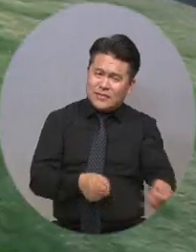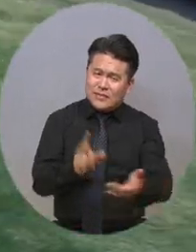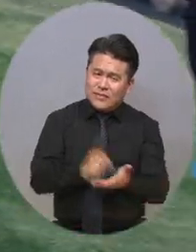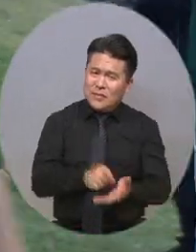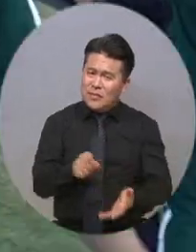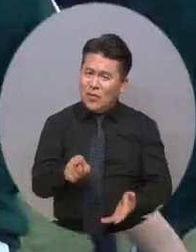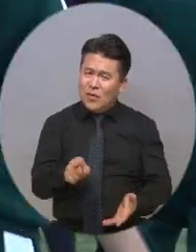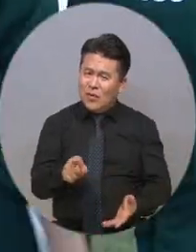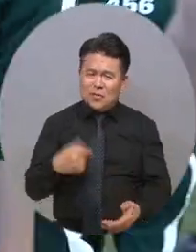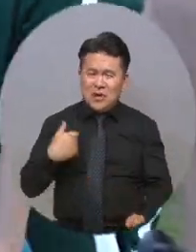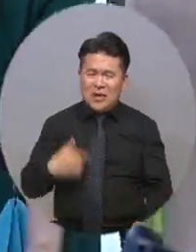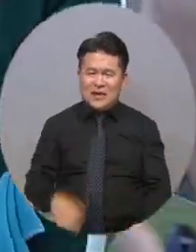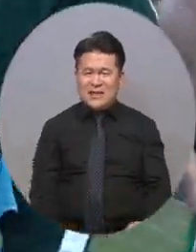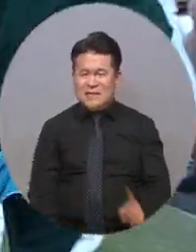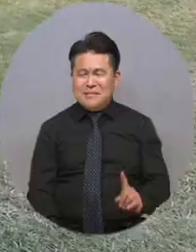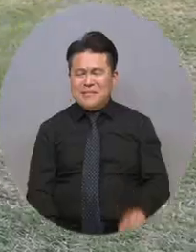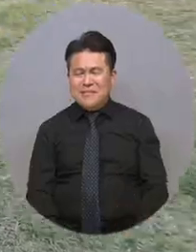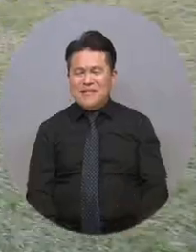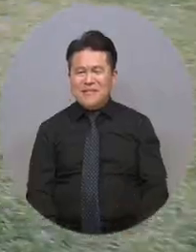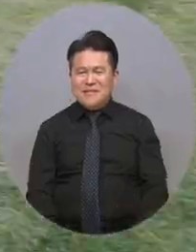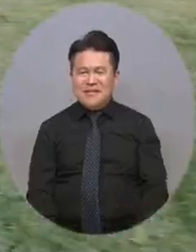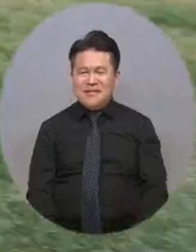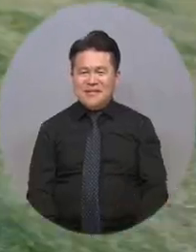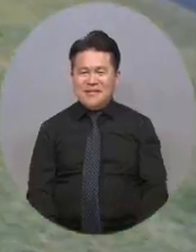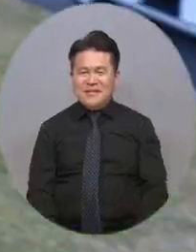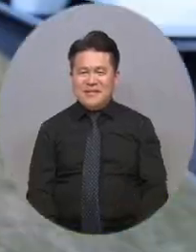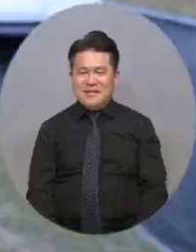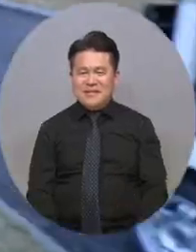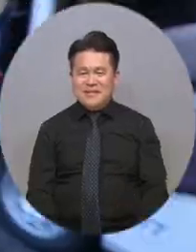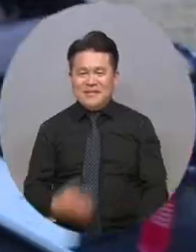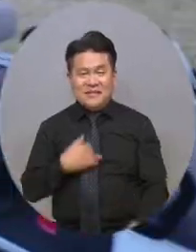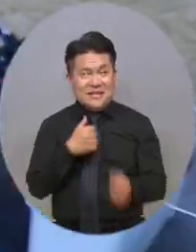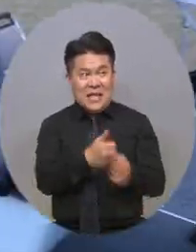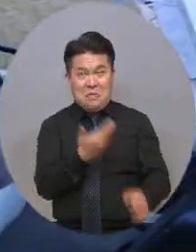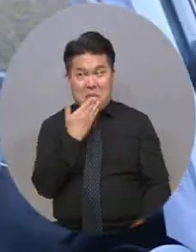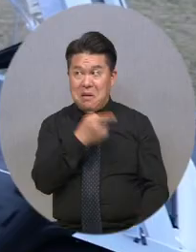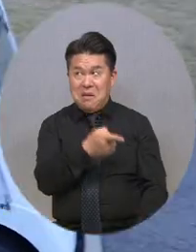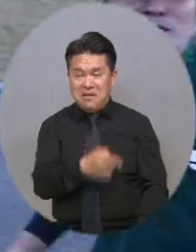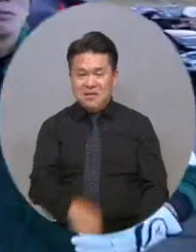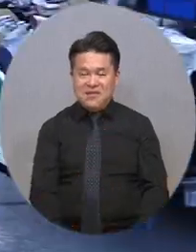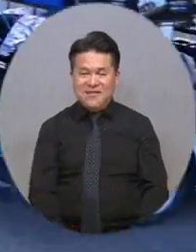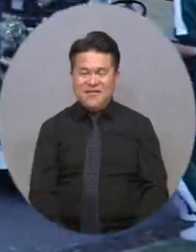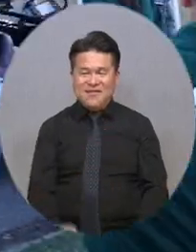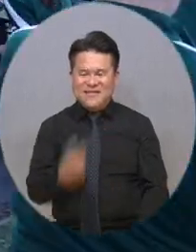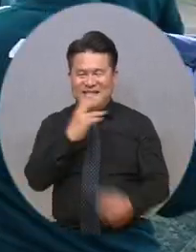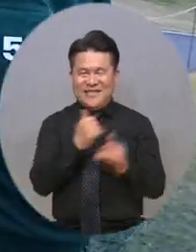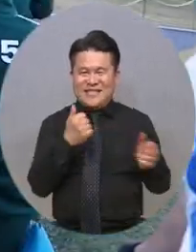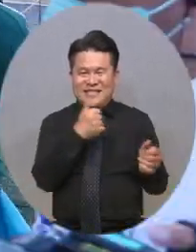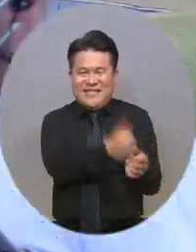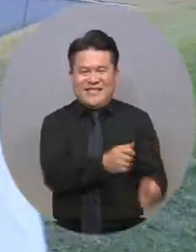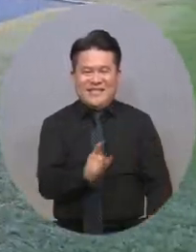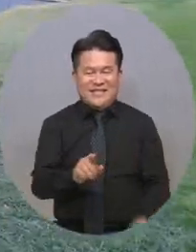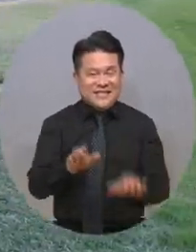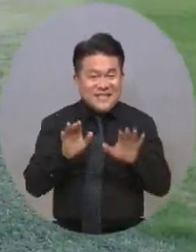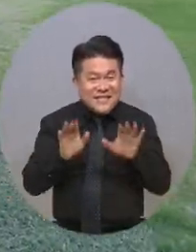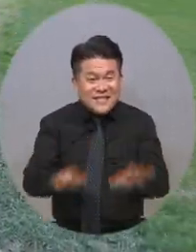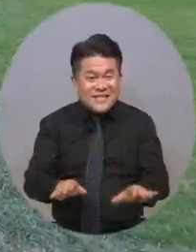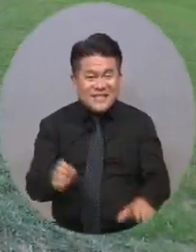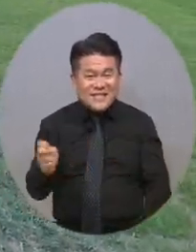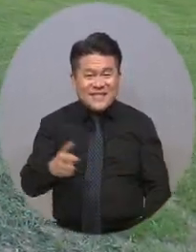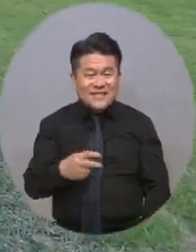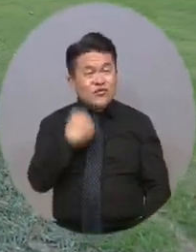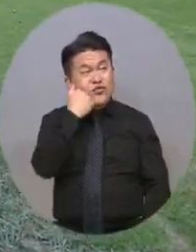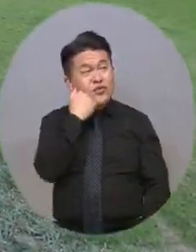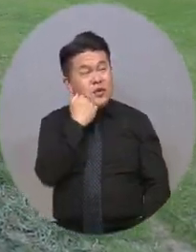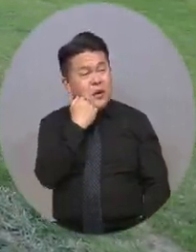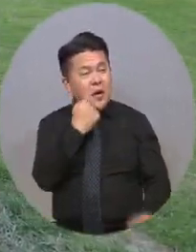것 같은데. 아 너무 웃겨. 어떡해. 언니 우리 관리자님 이길 수 있을 것 같아. 저희 우리 관리자님을 이기면은 이번 노래에서 관리자님의